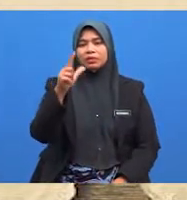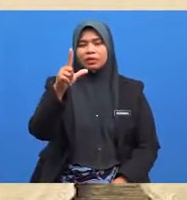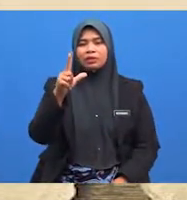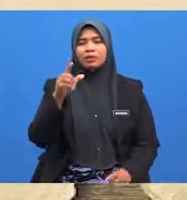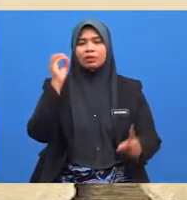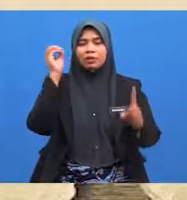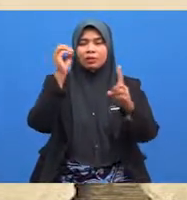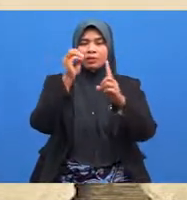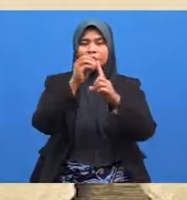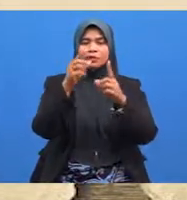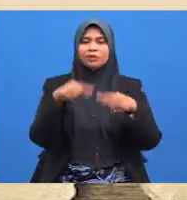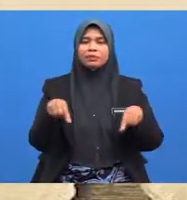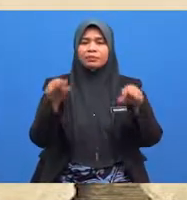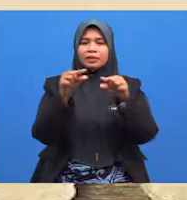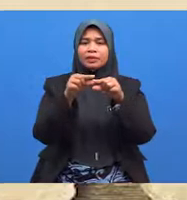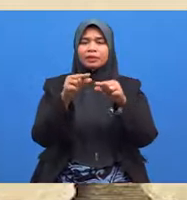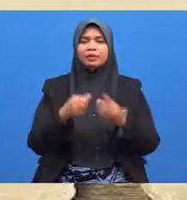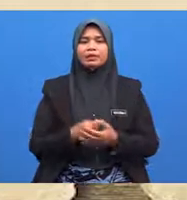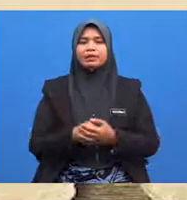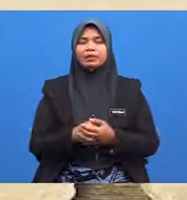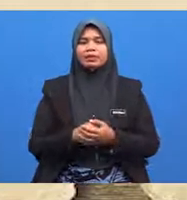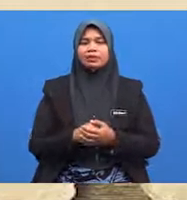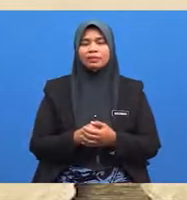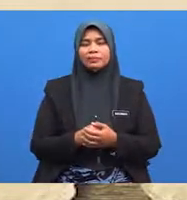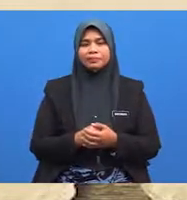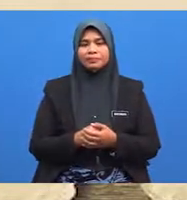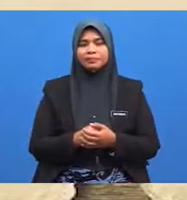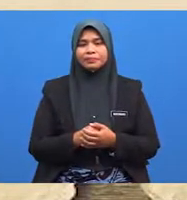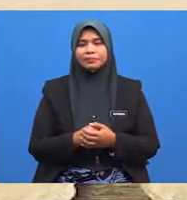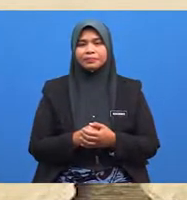objektif penting dalam topik ini yang perlu dicapai pelajar ialah